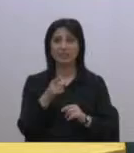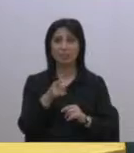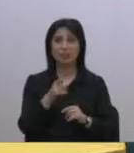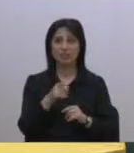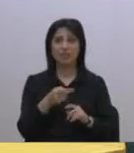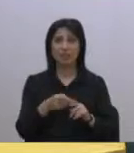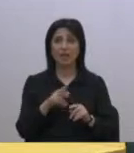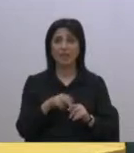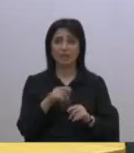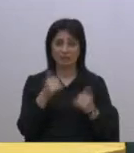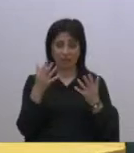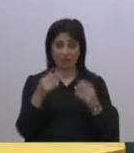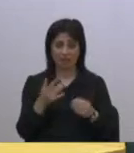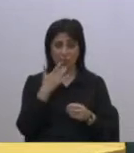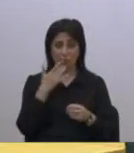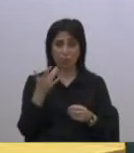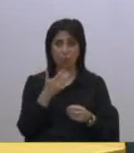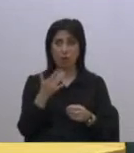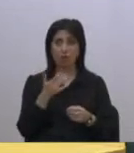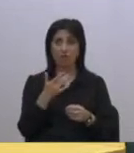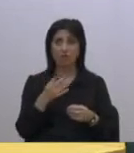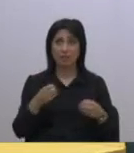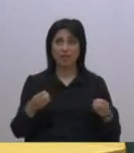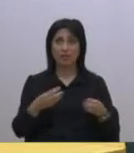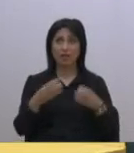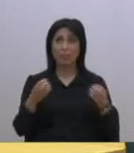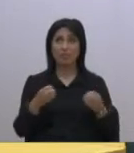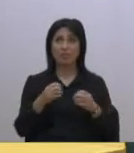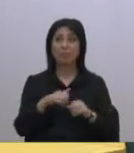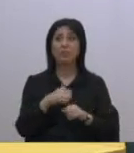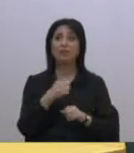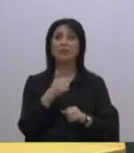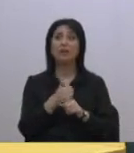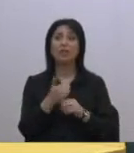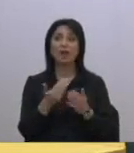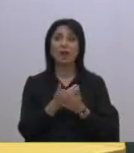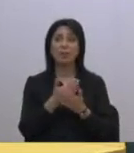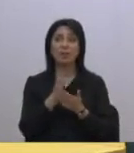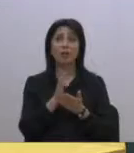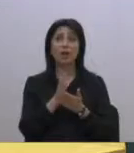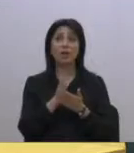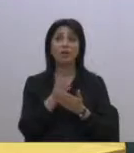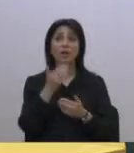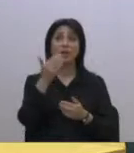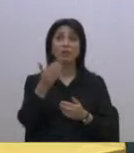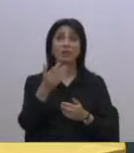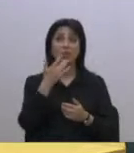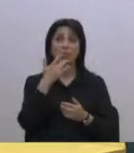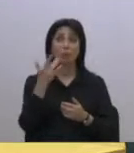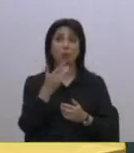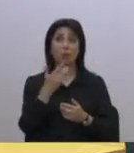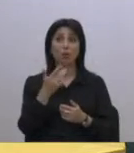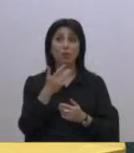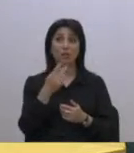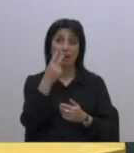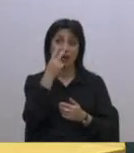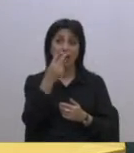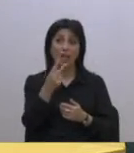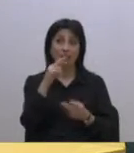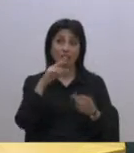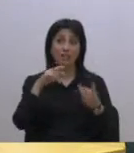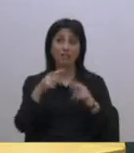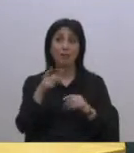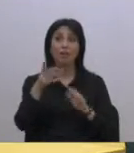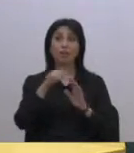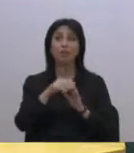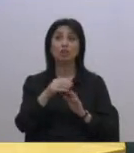ეს დღევანდელი პოლიტიკური დაპირისპირების მთავარი ამბავი არის თქვენი პოლიტიკური ხედვის ცვლილება, მათ